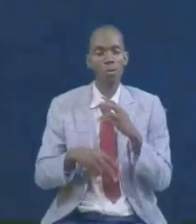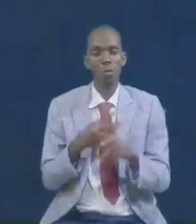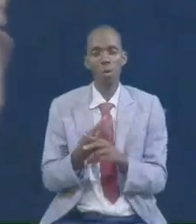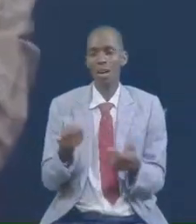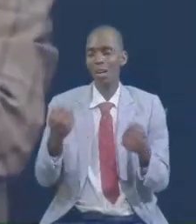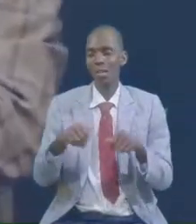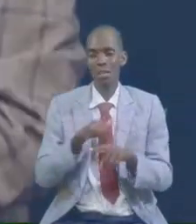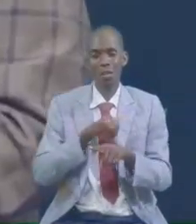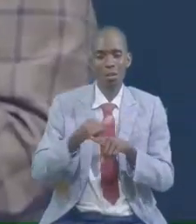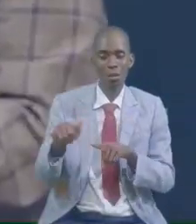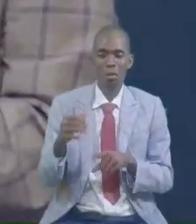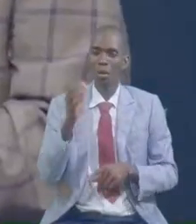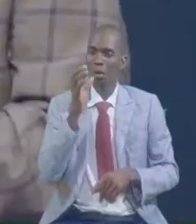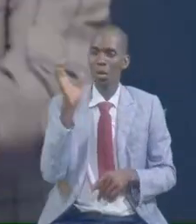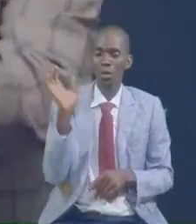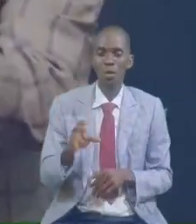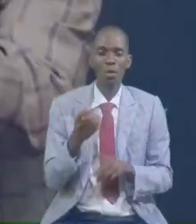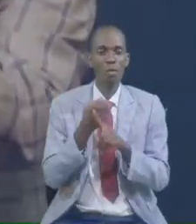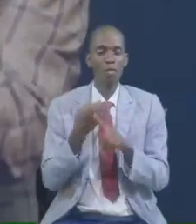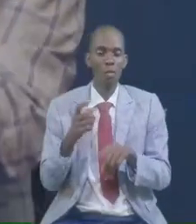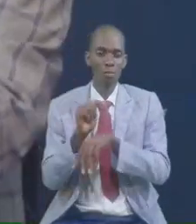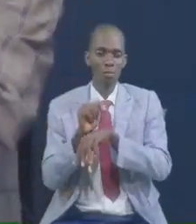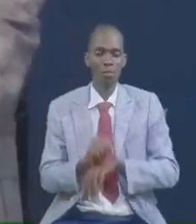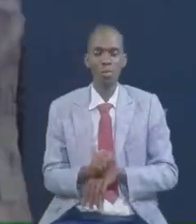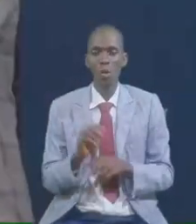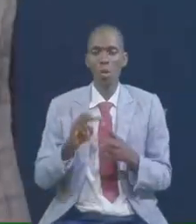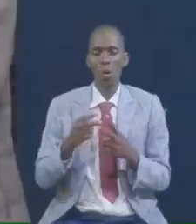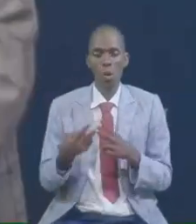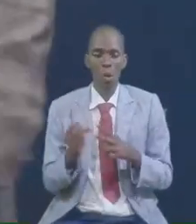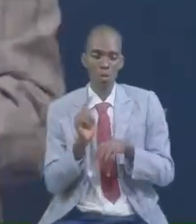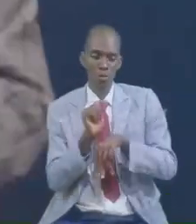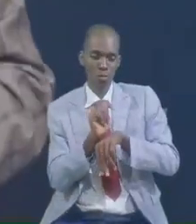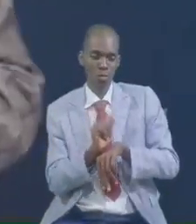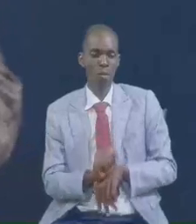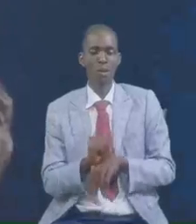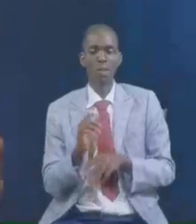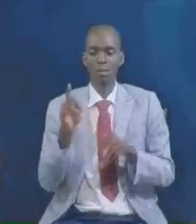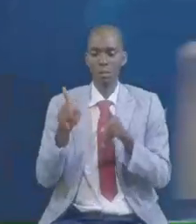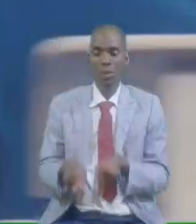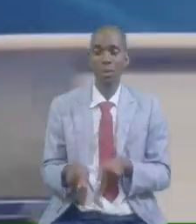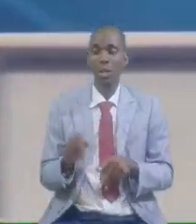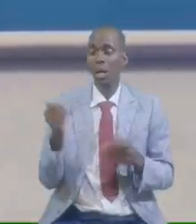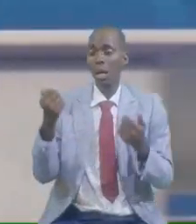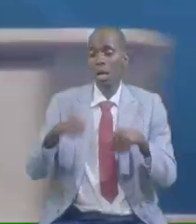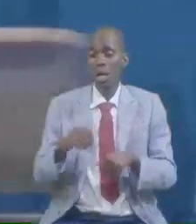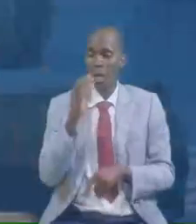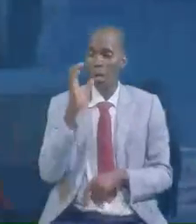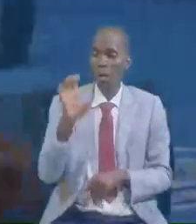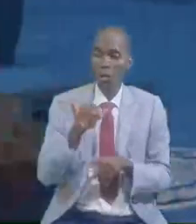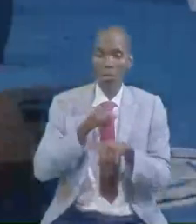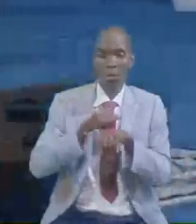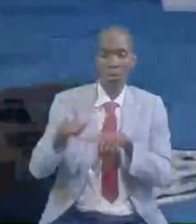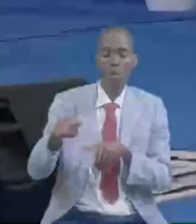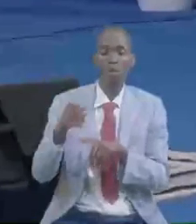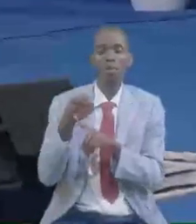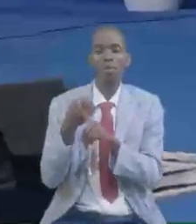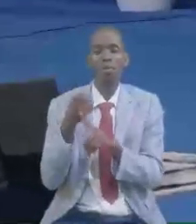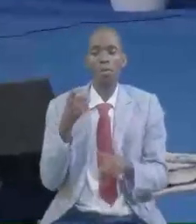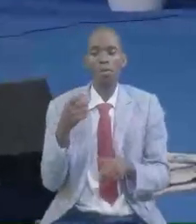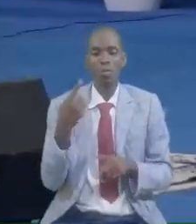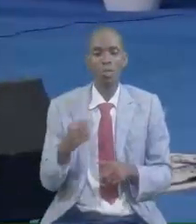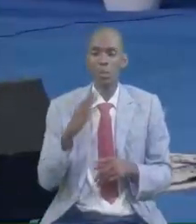toute malédiction, la malédiction des traditions, des traditionalistes, toute malédiction,